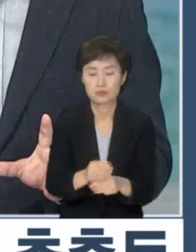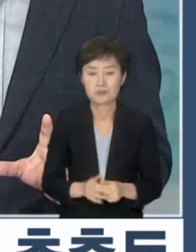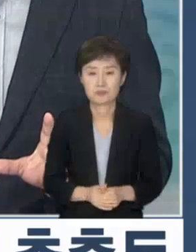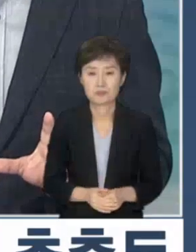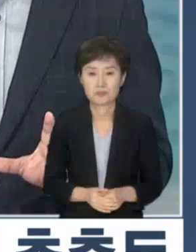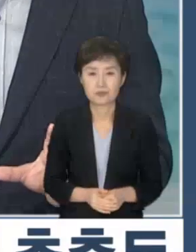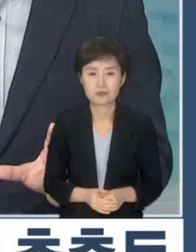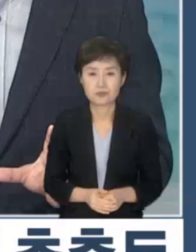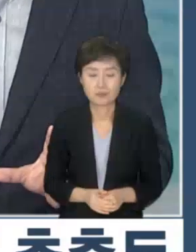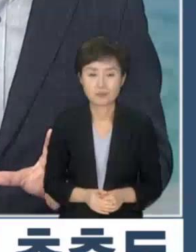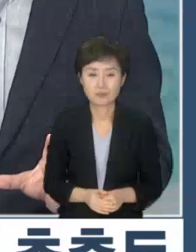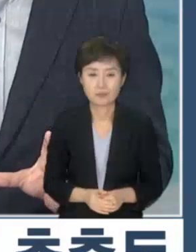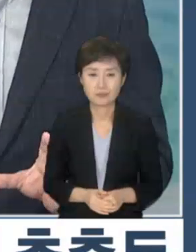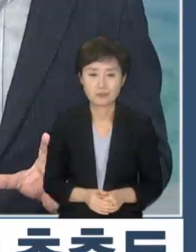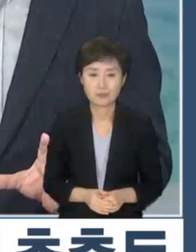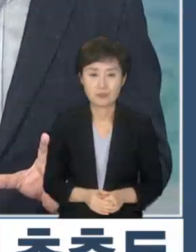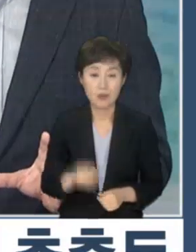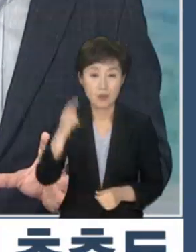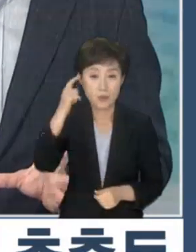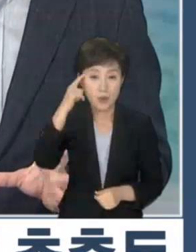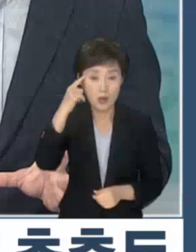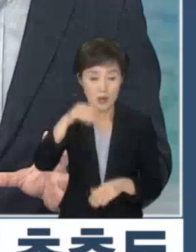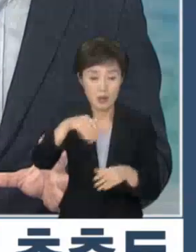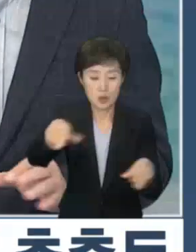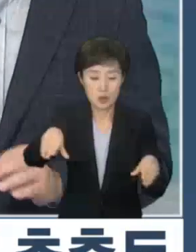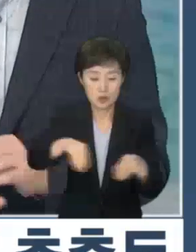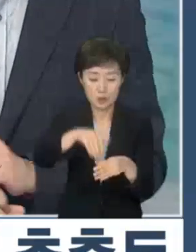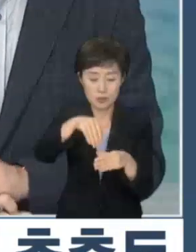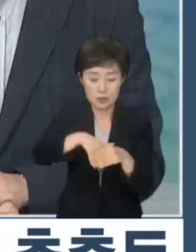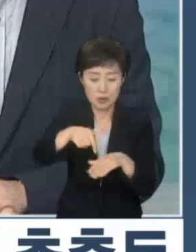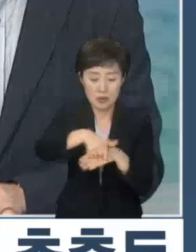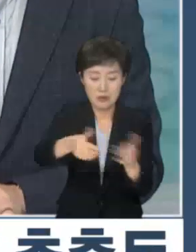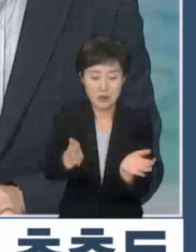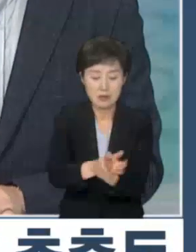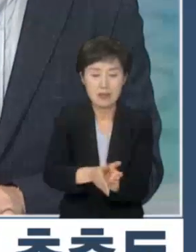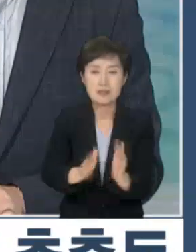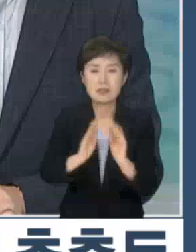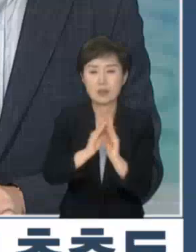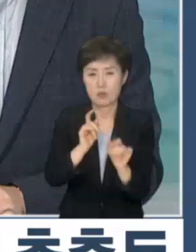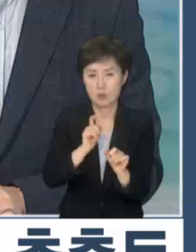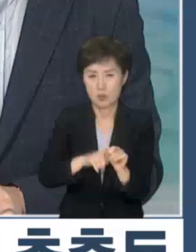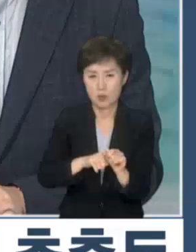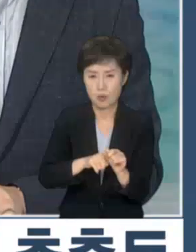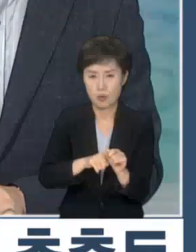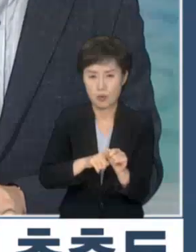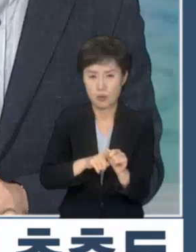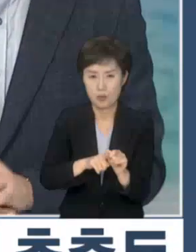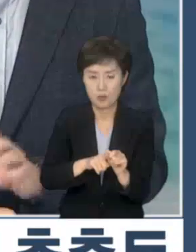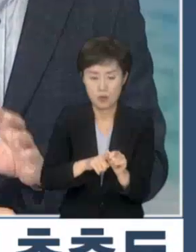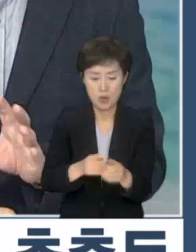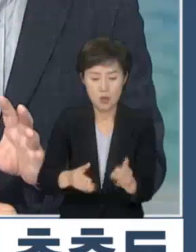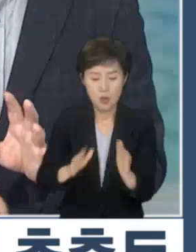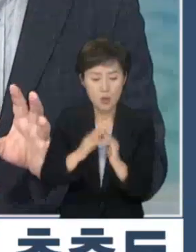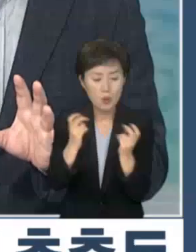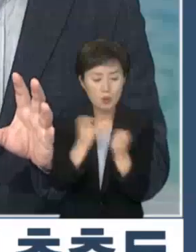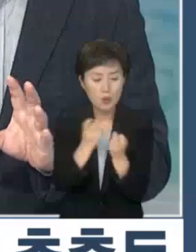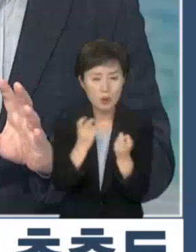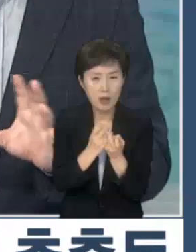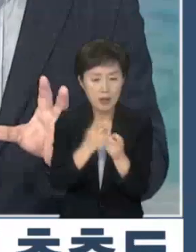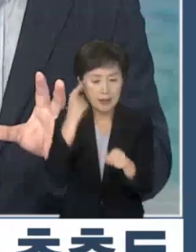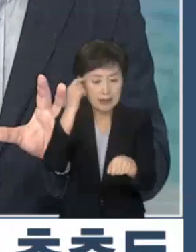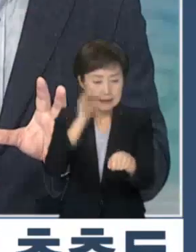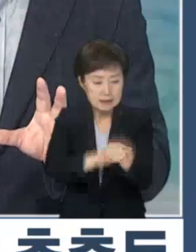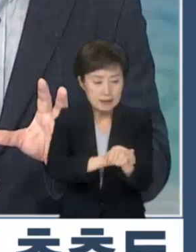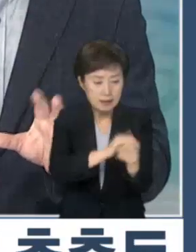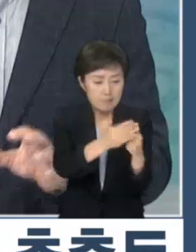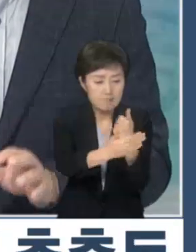보이는구나라고 하는 것이 이제 총선 기획단을 준비하는 걸 겁니다. 그래서 그것을 어떻게 준비할 것인지에 대한 지혜를